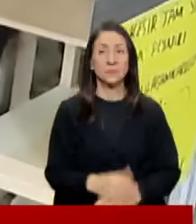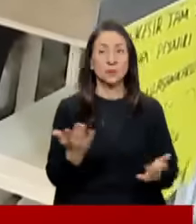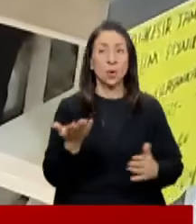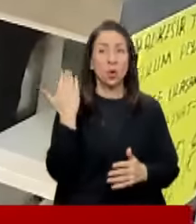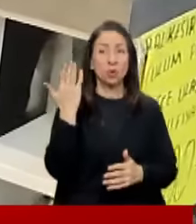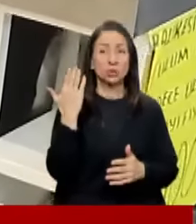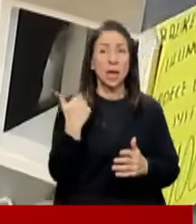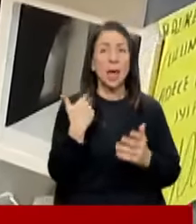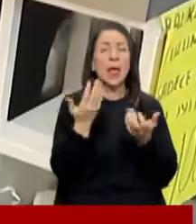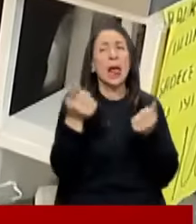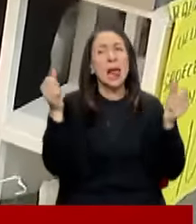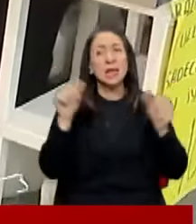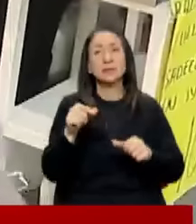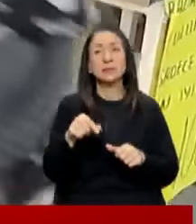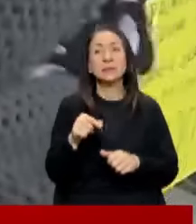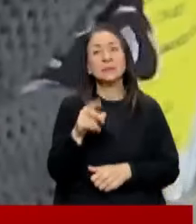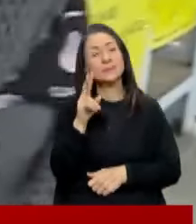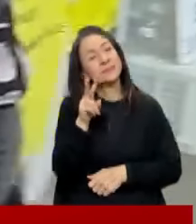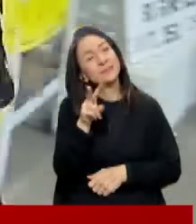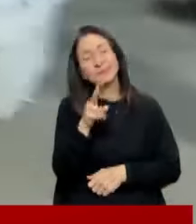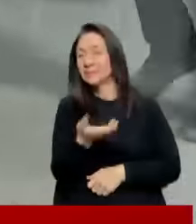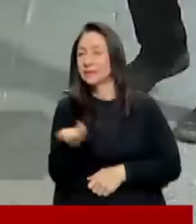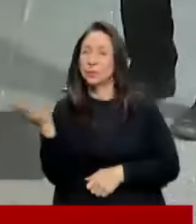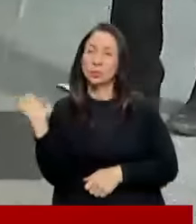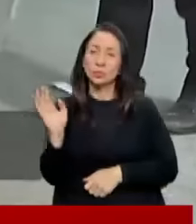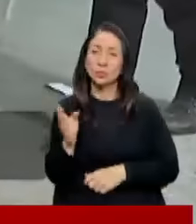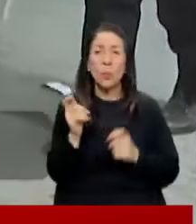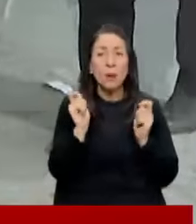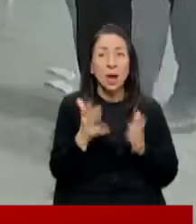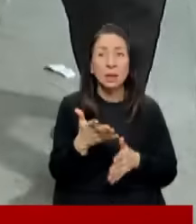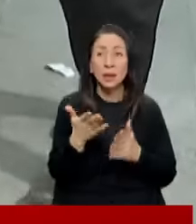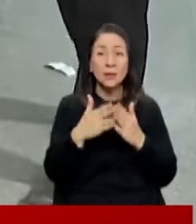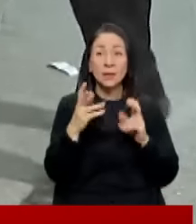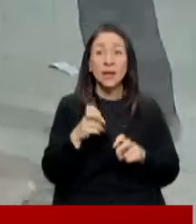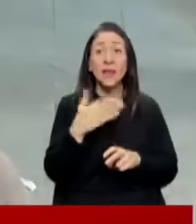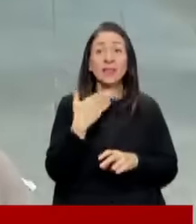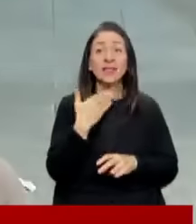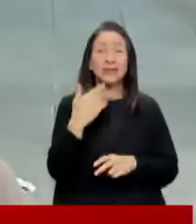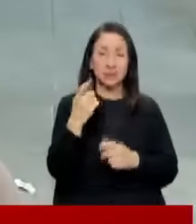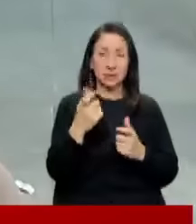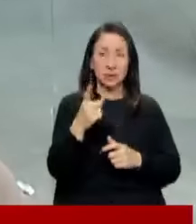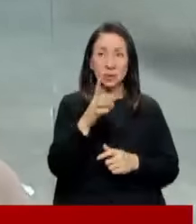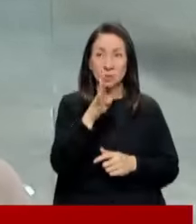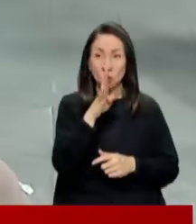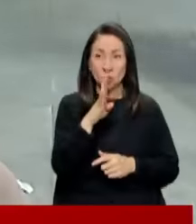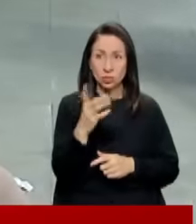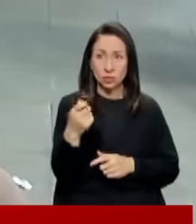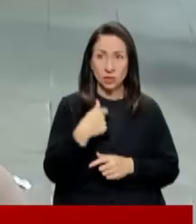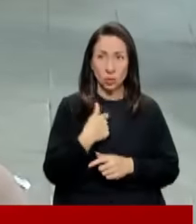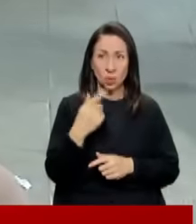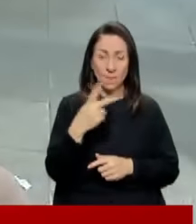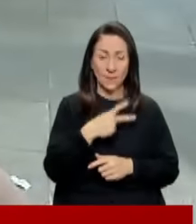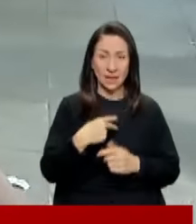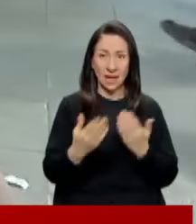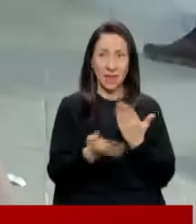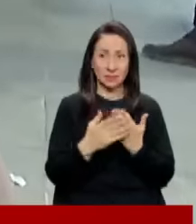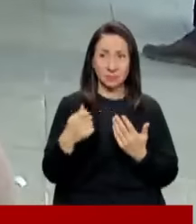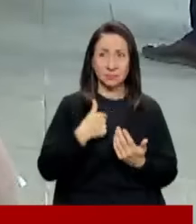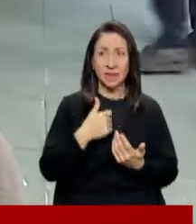önceden yanaşamıyorduk. Şimdi de şöyle vitrinden bakıyoruz. Çok pahalı. Oturuyorsunuz? Etlikte. 400 lira yatırıyorlar ya bir